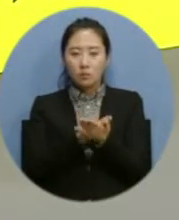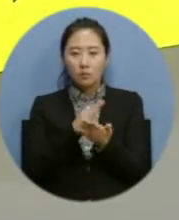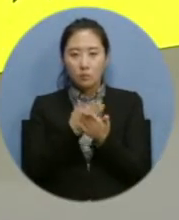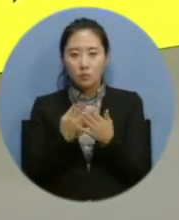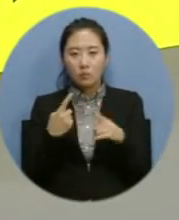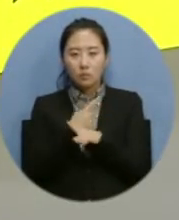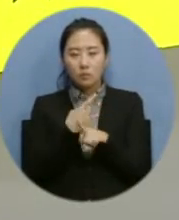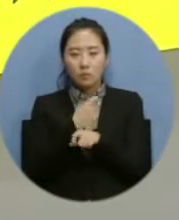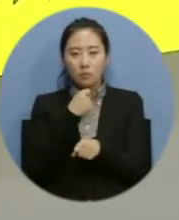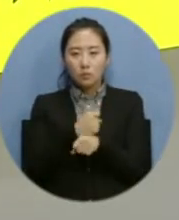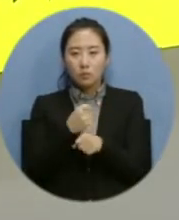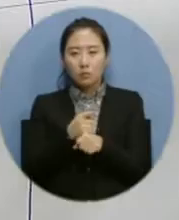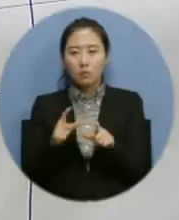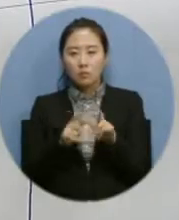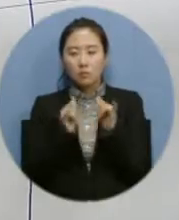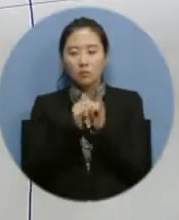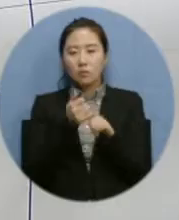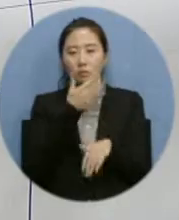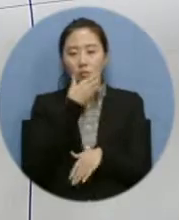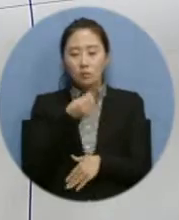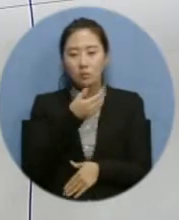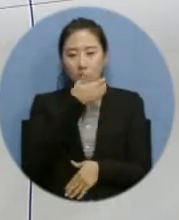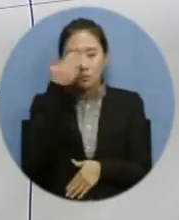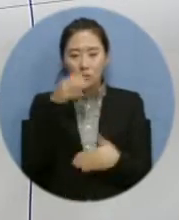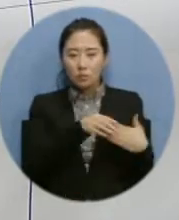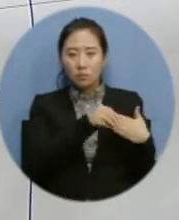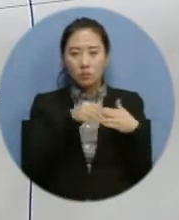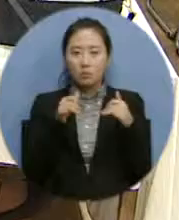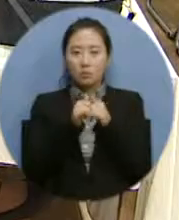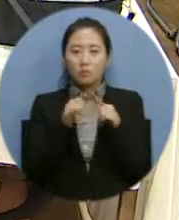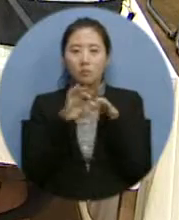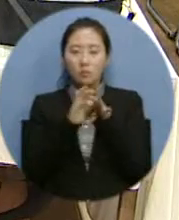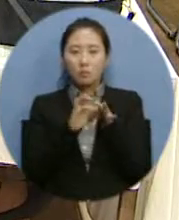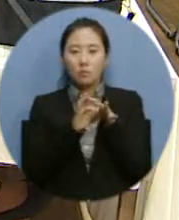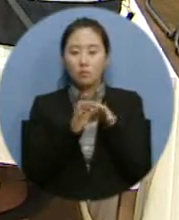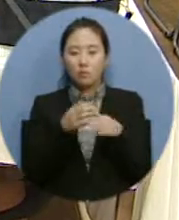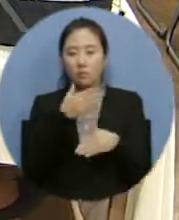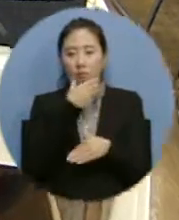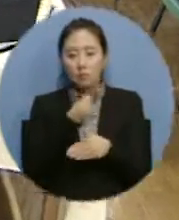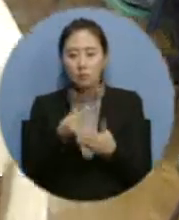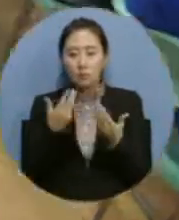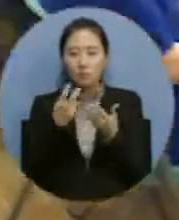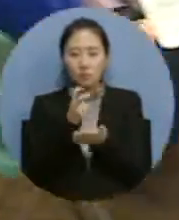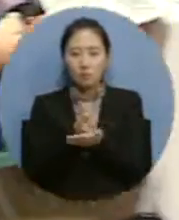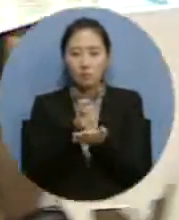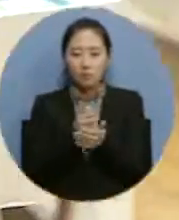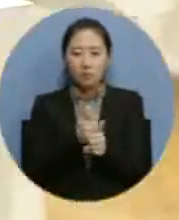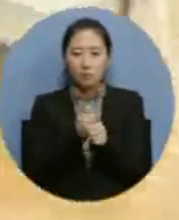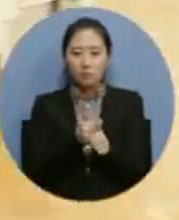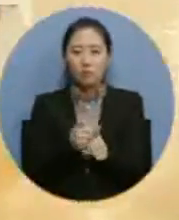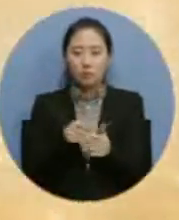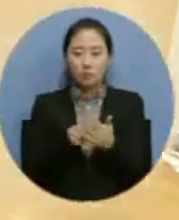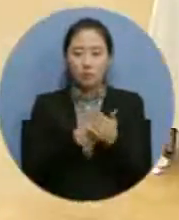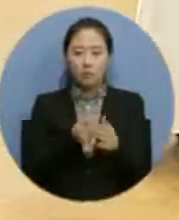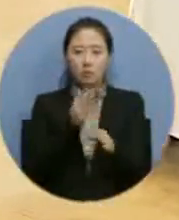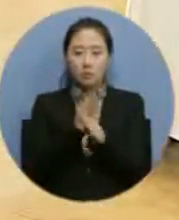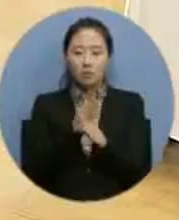나섰고 국민들은 행복드림 이끔 2 를 구성해 주민 행복 조례 제정을 추진 중입니다